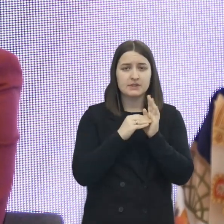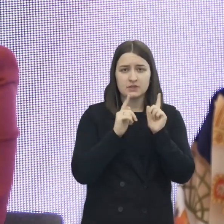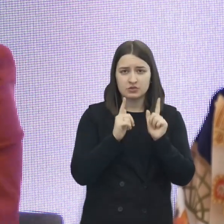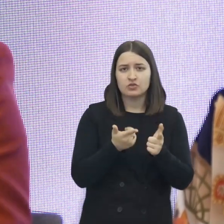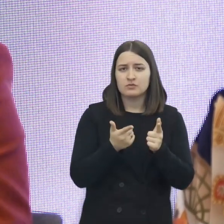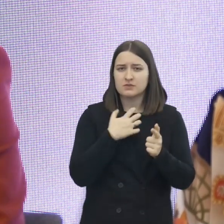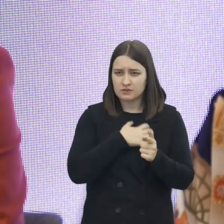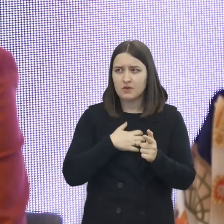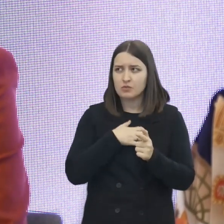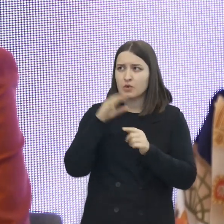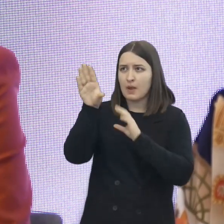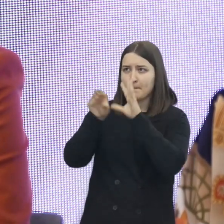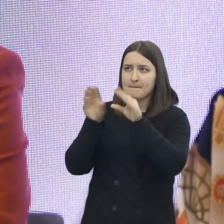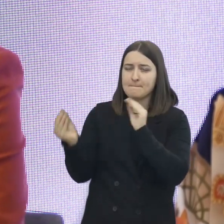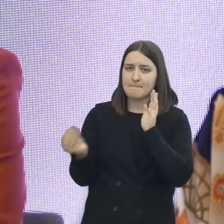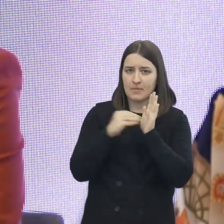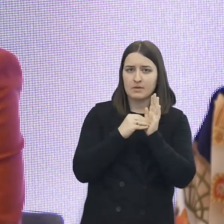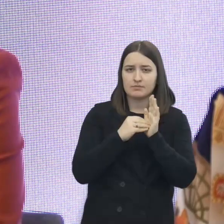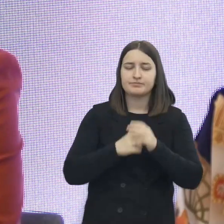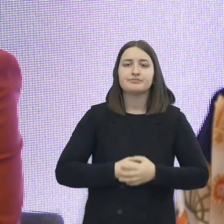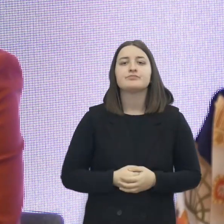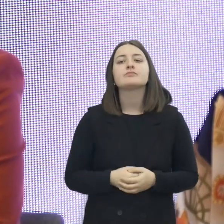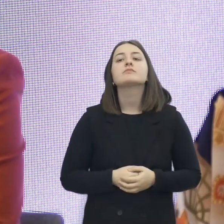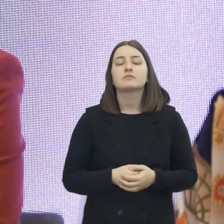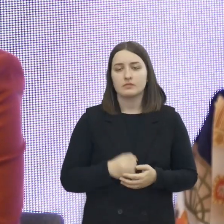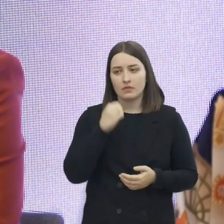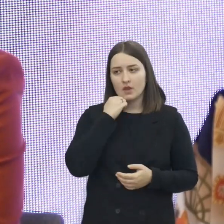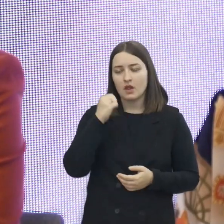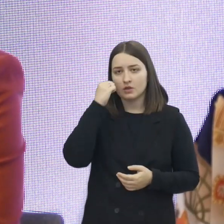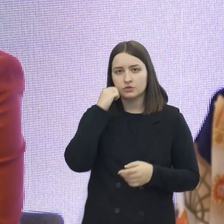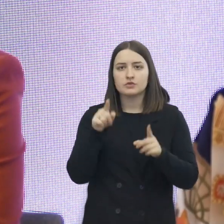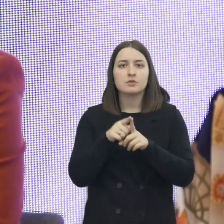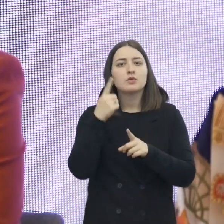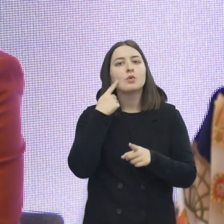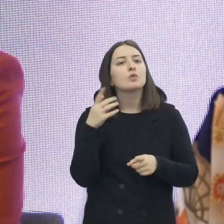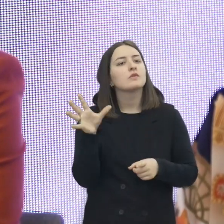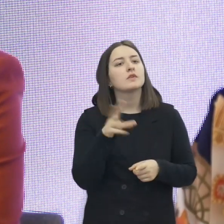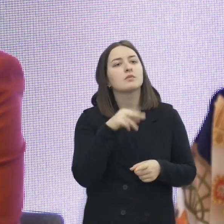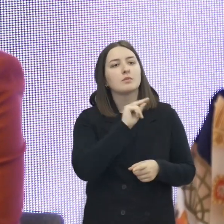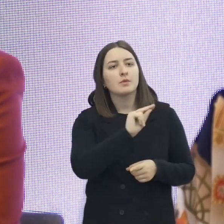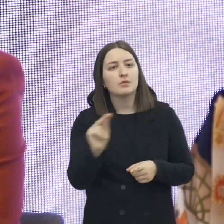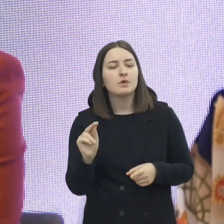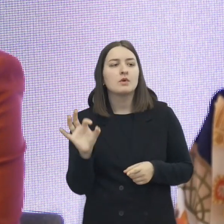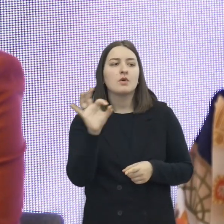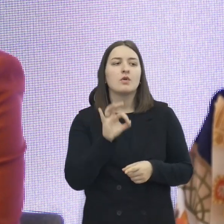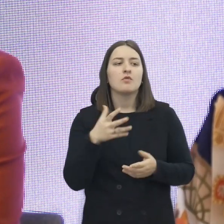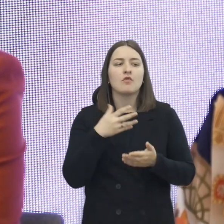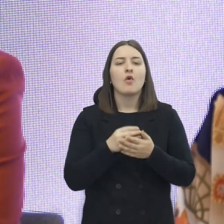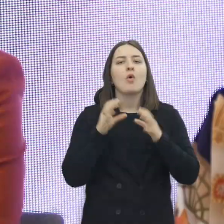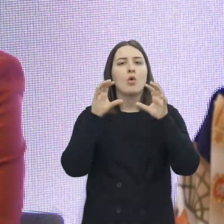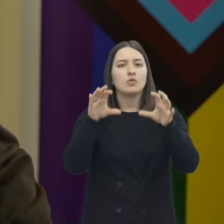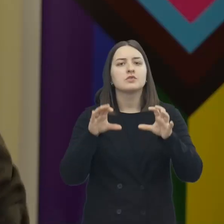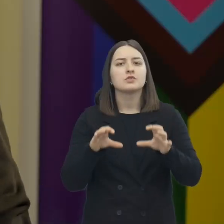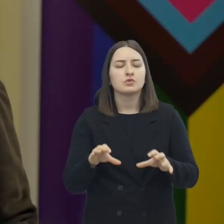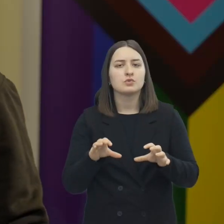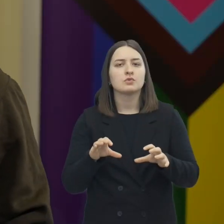perkeliamos direktyvos. Ačiū. Kita vertus priminsiu visiems, kad vis vien mūsų konstitucinė doktrina sako, kad net